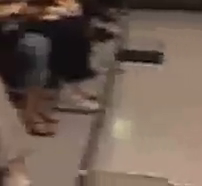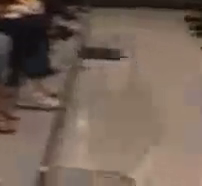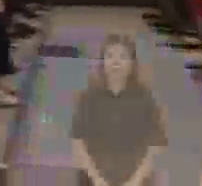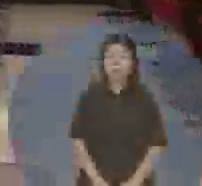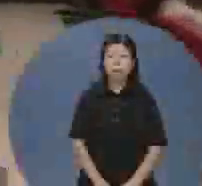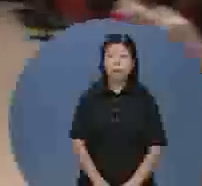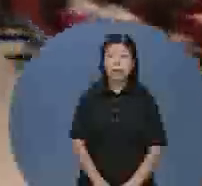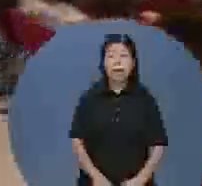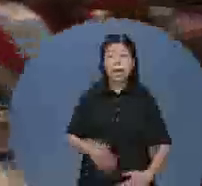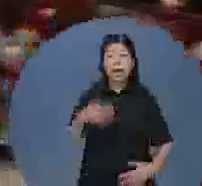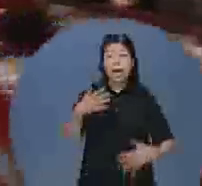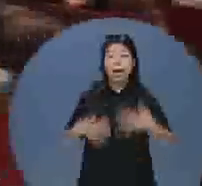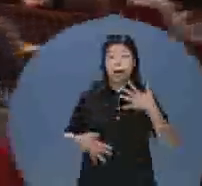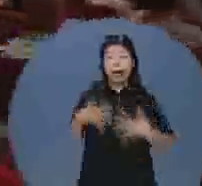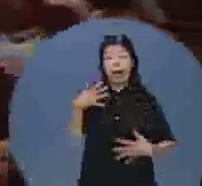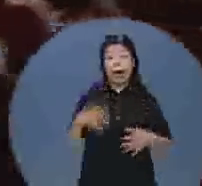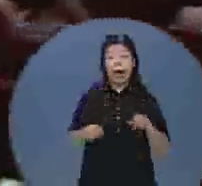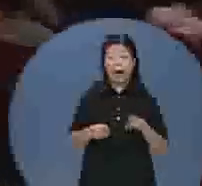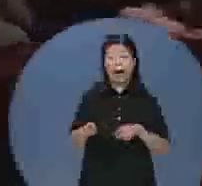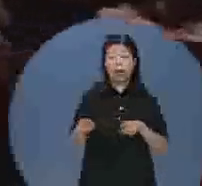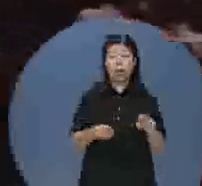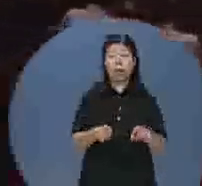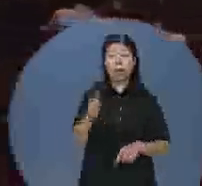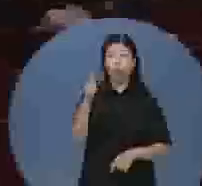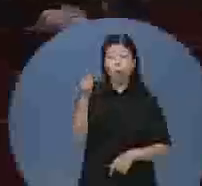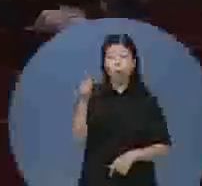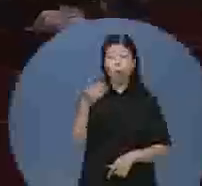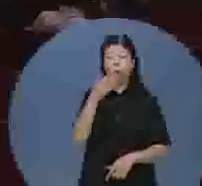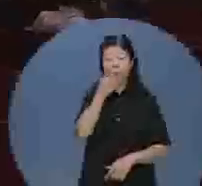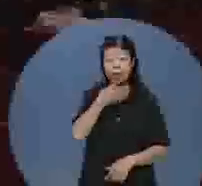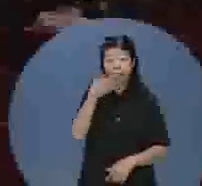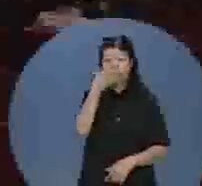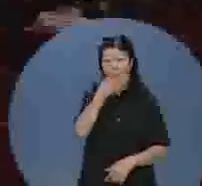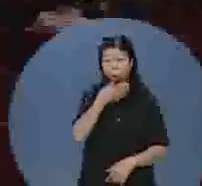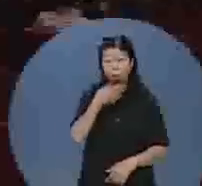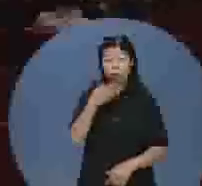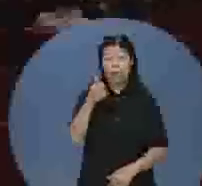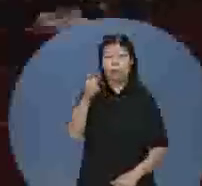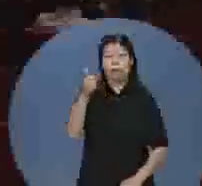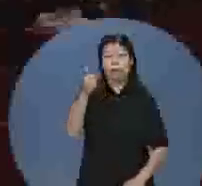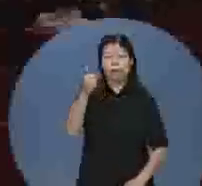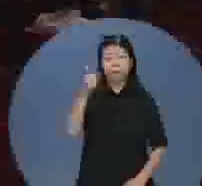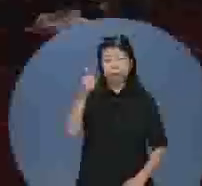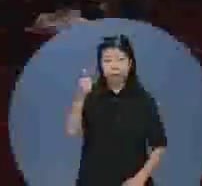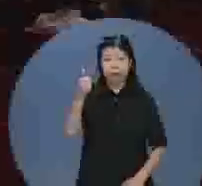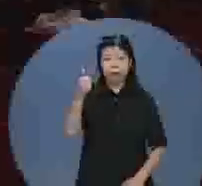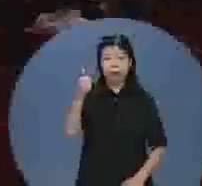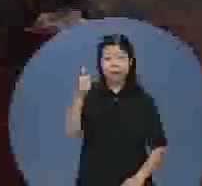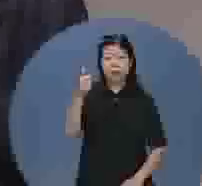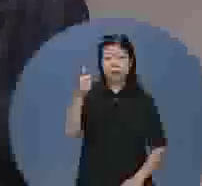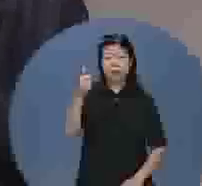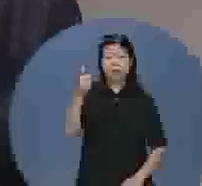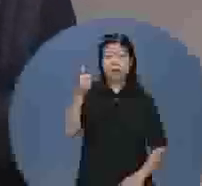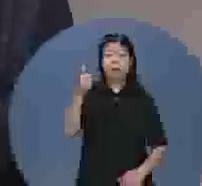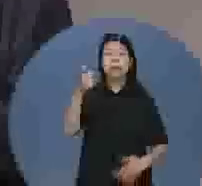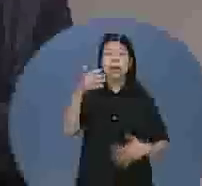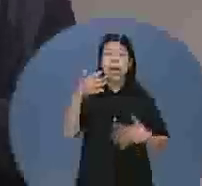また上映後には同映画監督の佐藤栄一郎さんが舞台に登場。